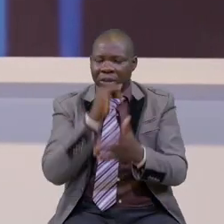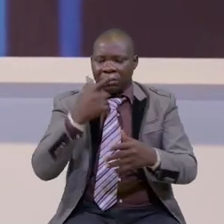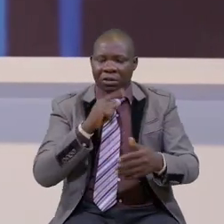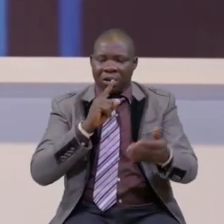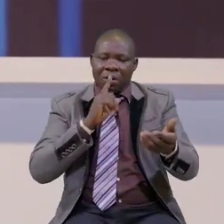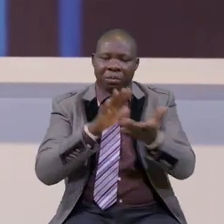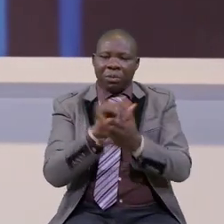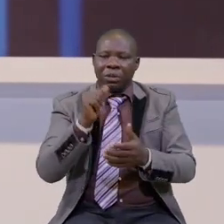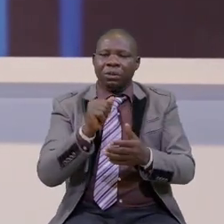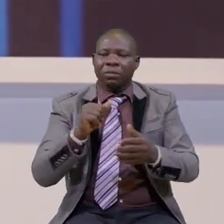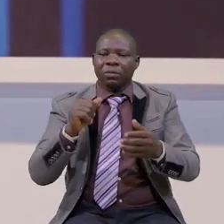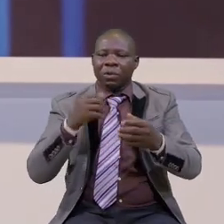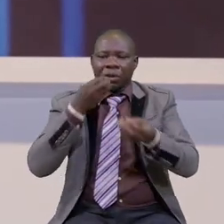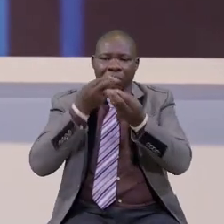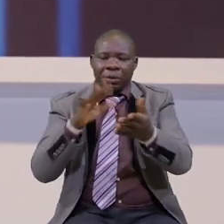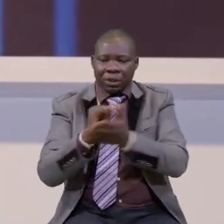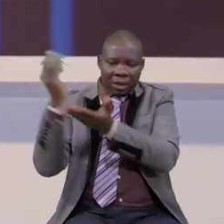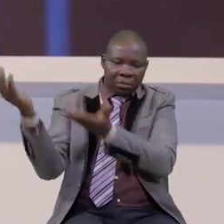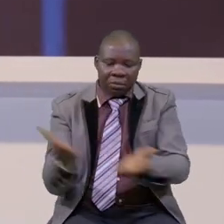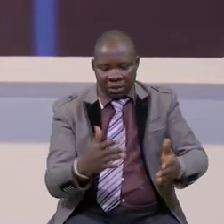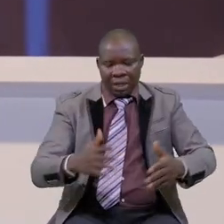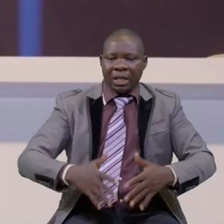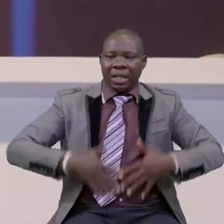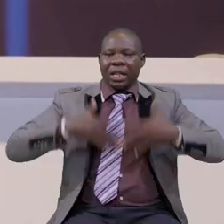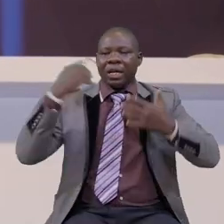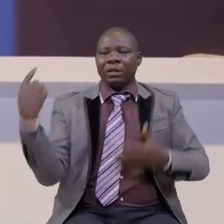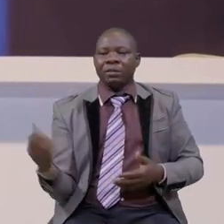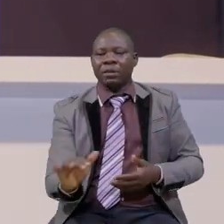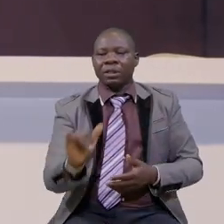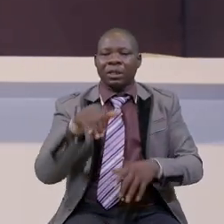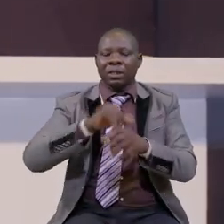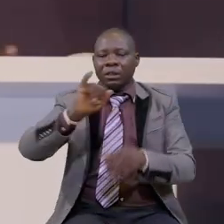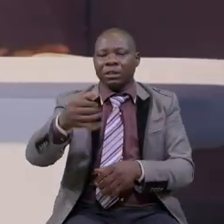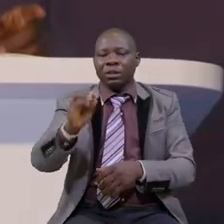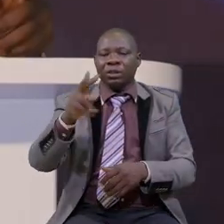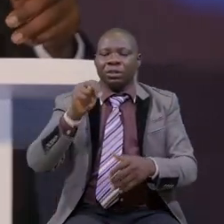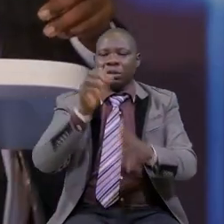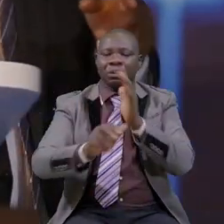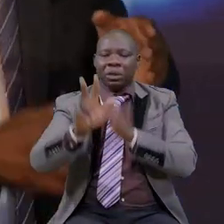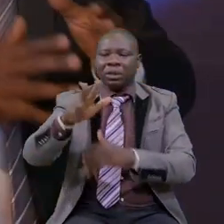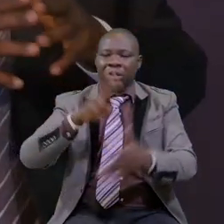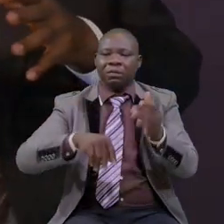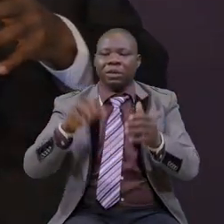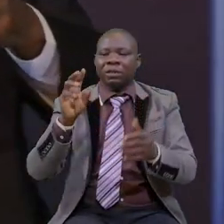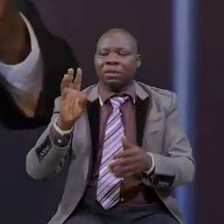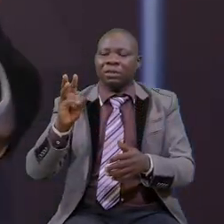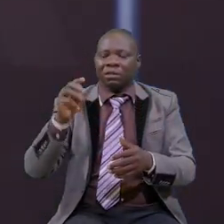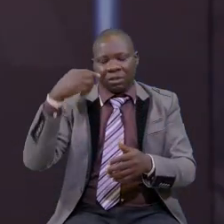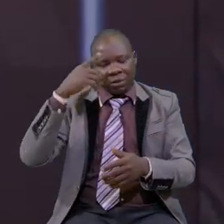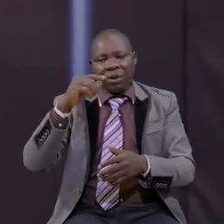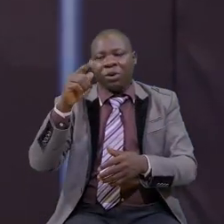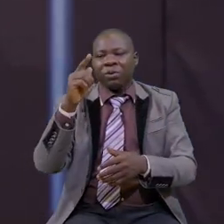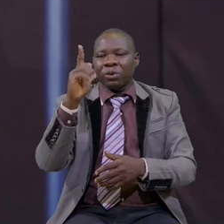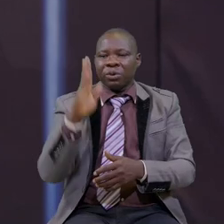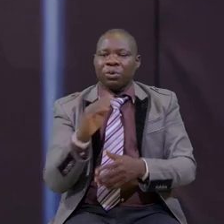crue apportant la vie éternelle. En Jean, au chapitre 3, verset 16, car Dieu a tant